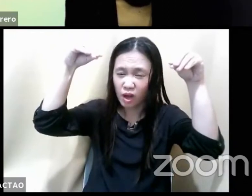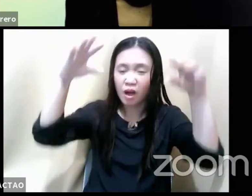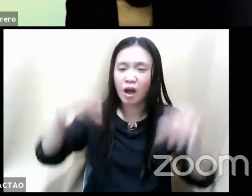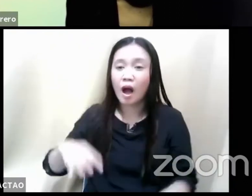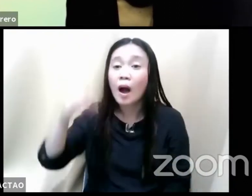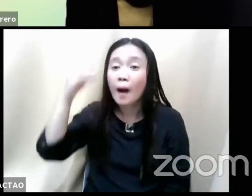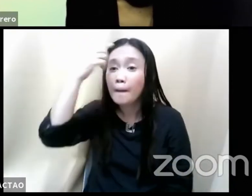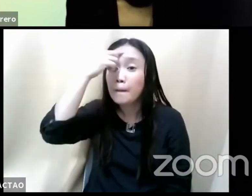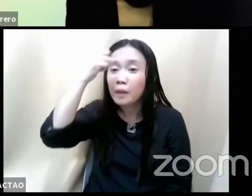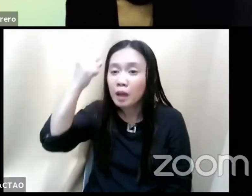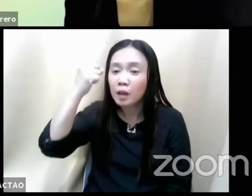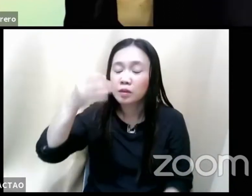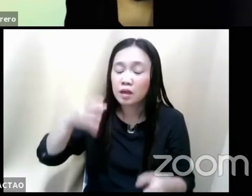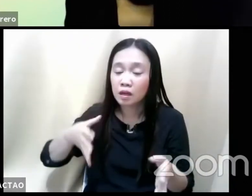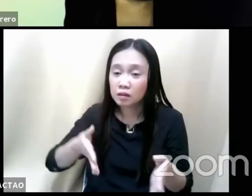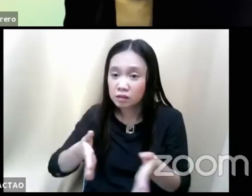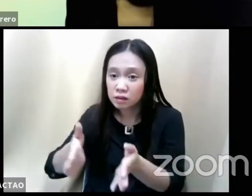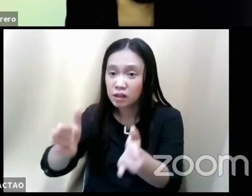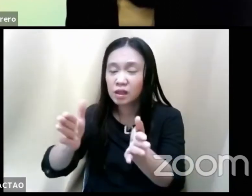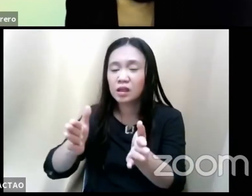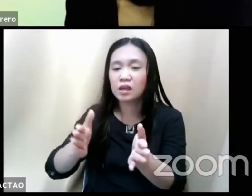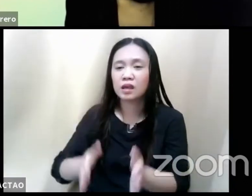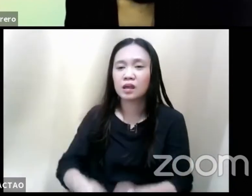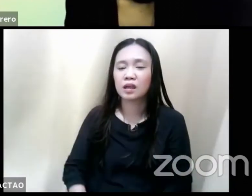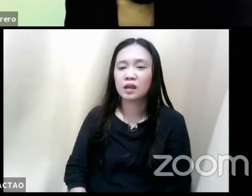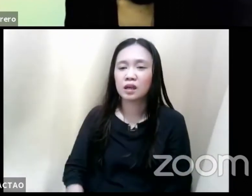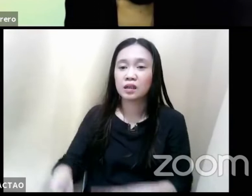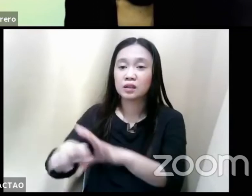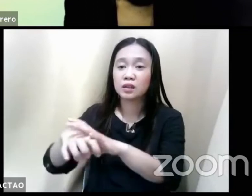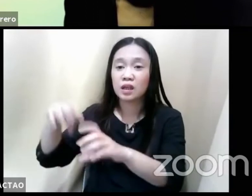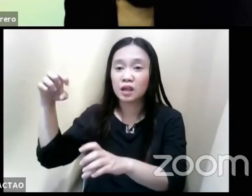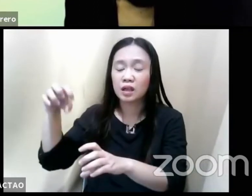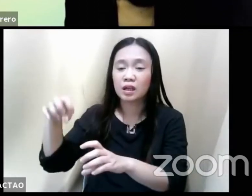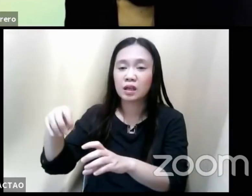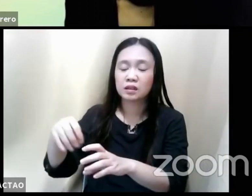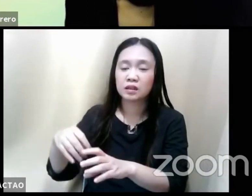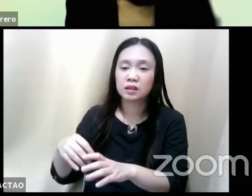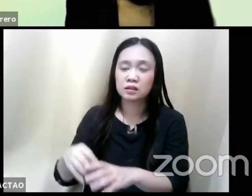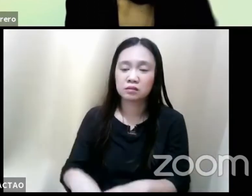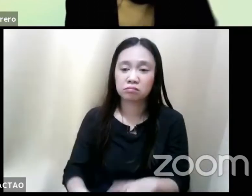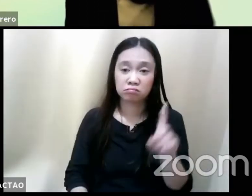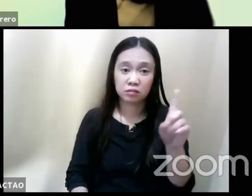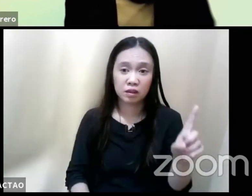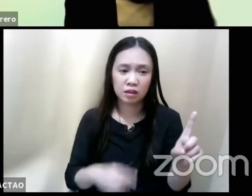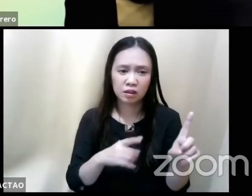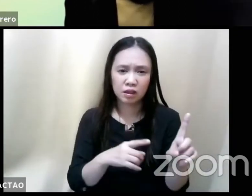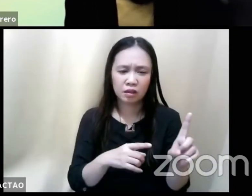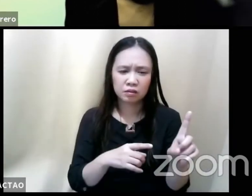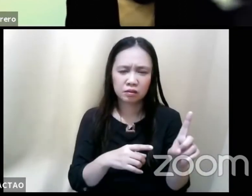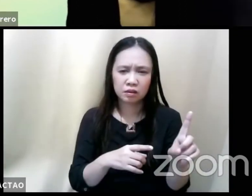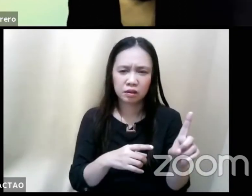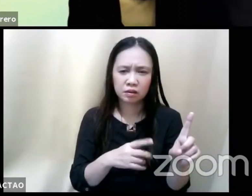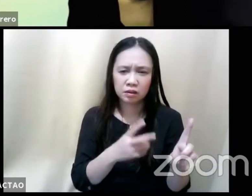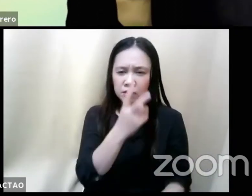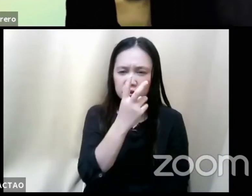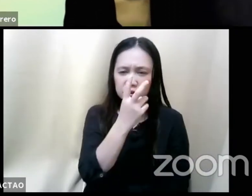um, yung daanan, yung exit, no? While ikaw na biglang hindi ka nakakita, kabado